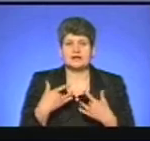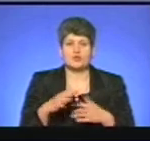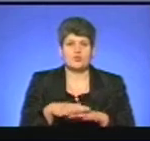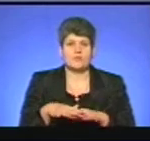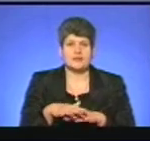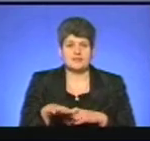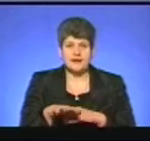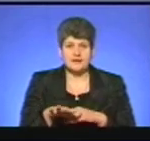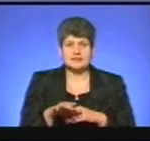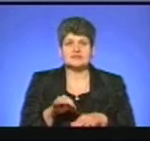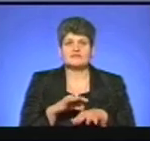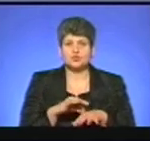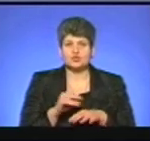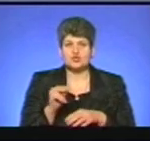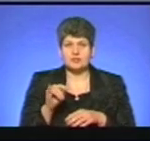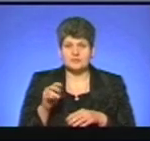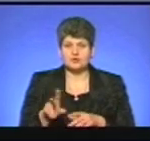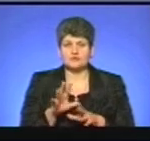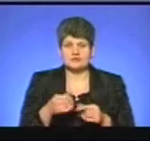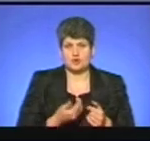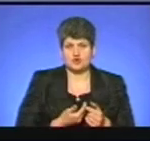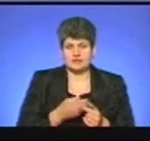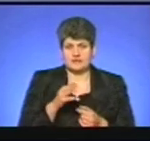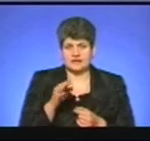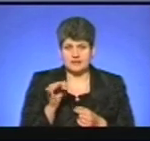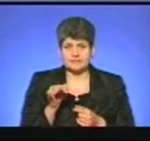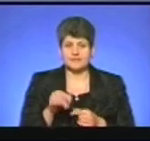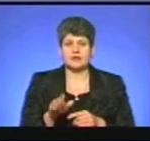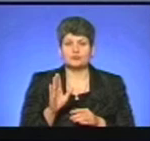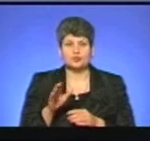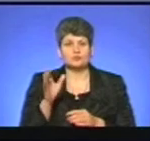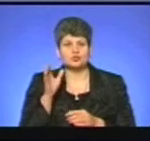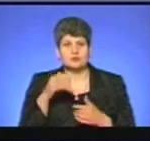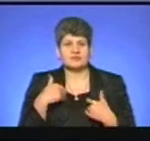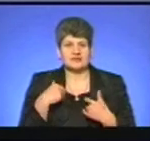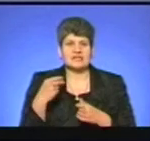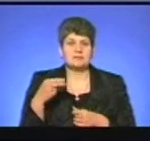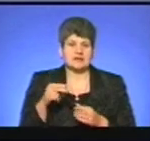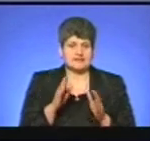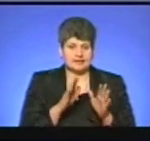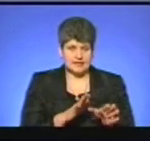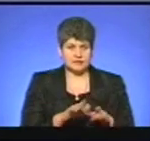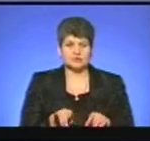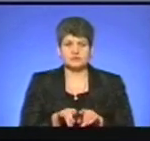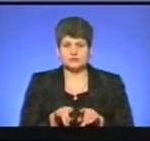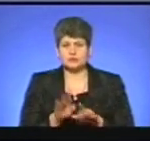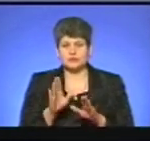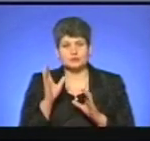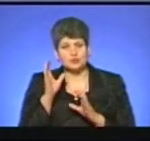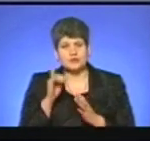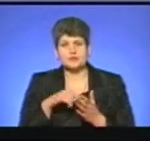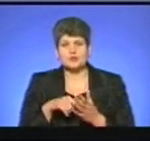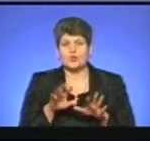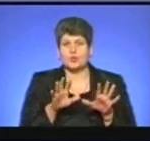майдані, так як і казав, з ведучими, щоб це все оживити. Однозначно будемо слухати привітання президента, однозначно будемо слухати привітання міського